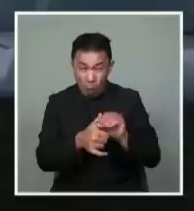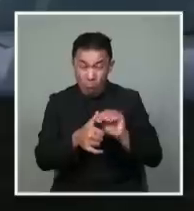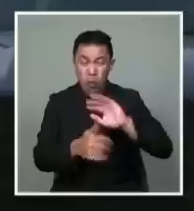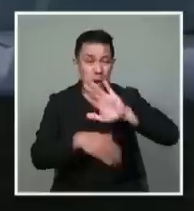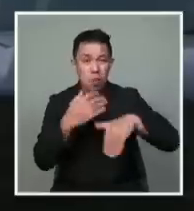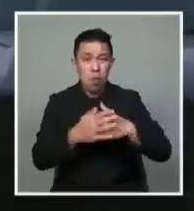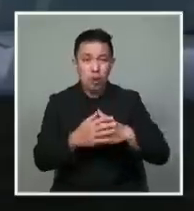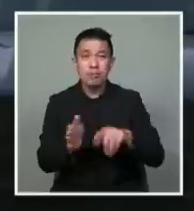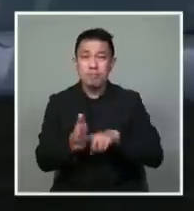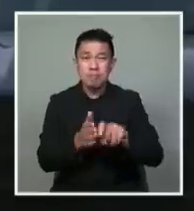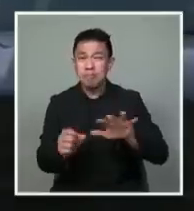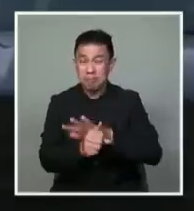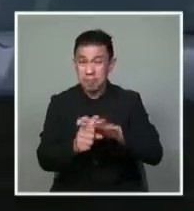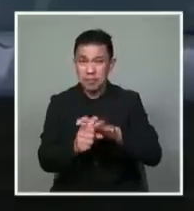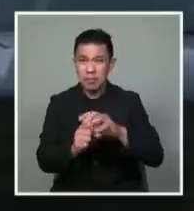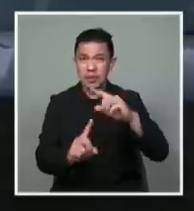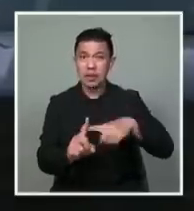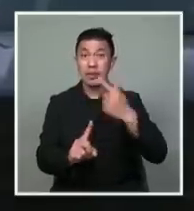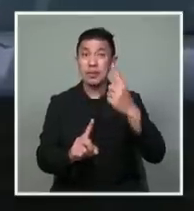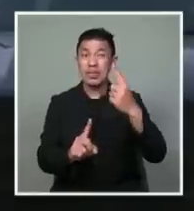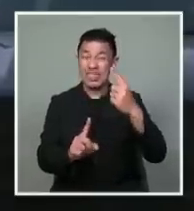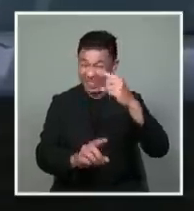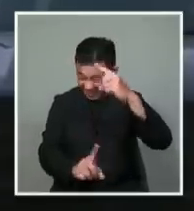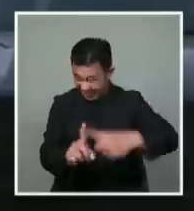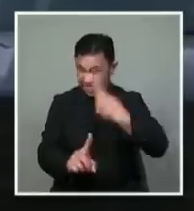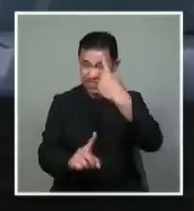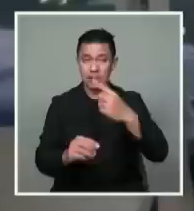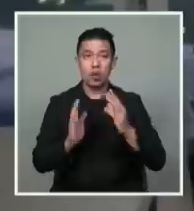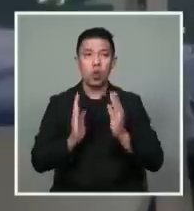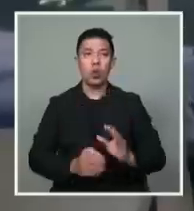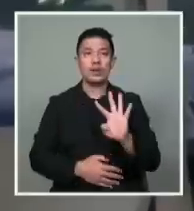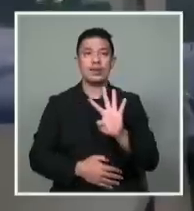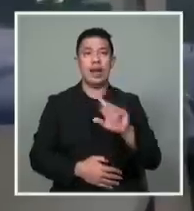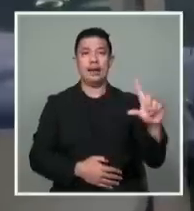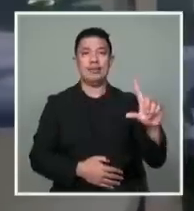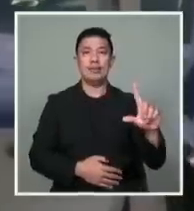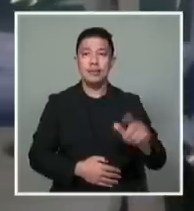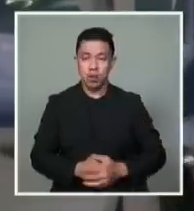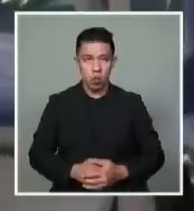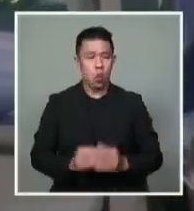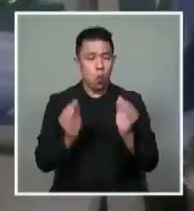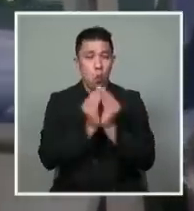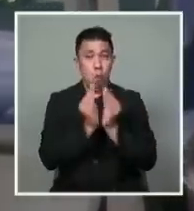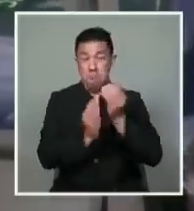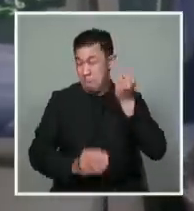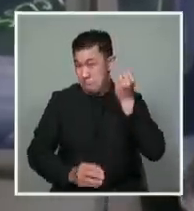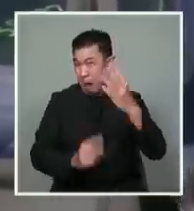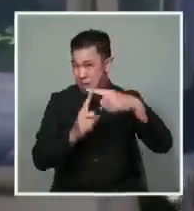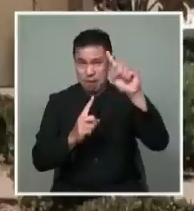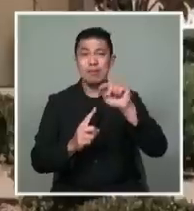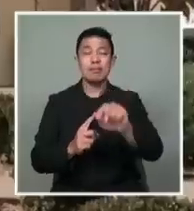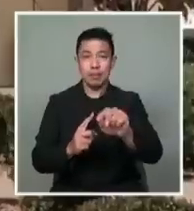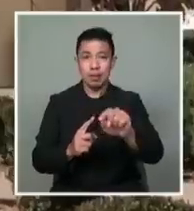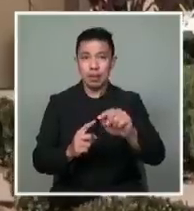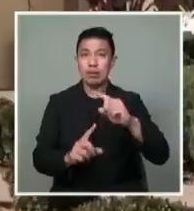โควิด-19 ในสหรัฐช่วงเดือนพฤศจิกายนเดือนเดียวทะลุ4ล้านรายแล้วนะคะเป็นตัวเลขที่สูงเป็นประวัติการณ์เลยแล้ว